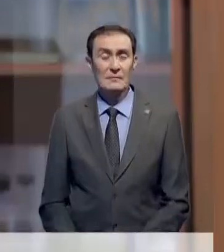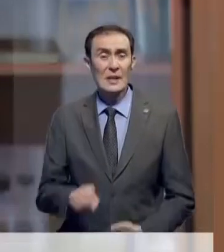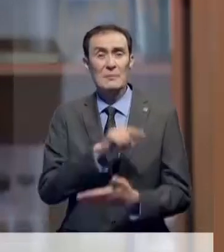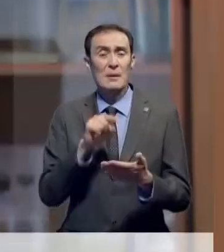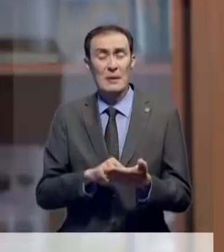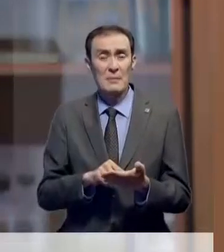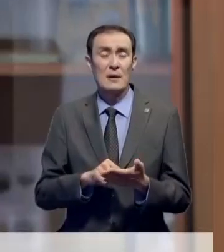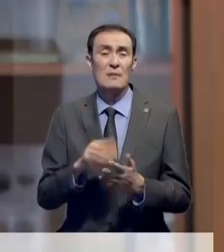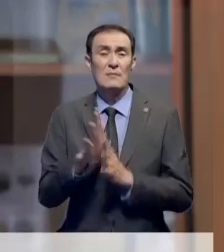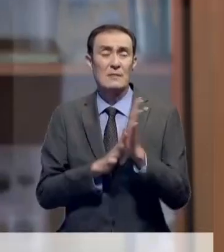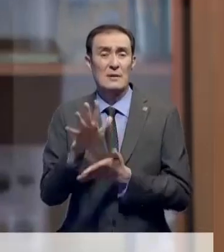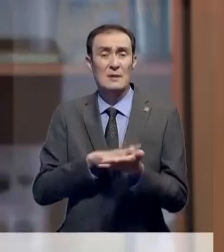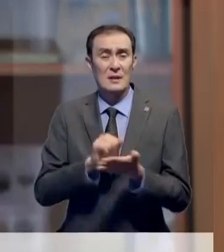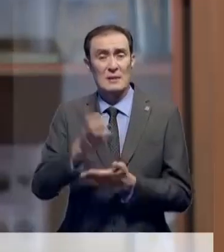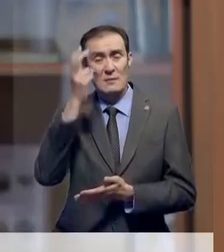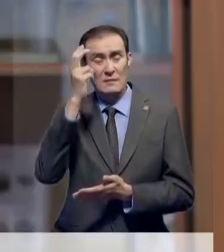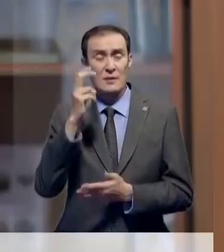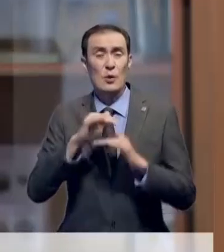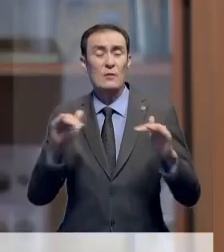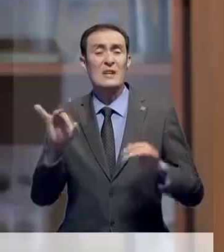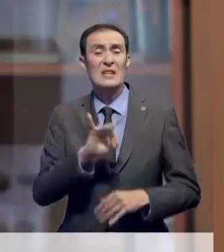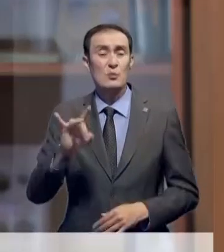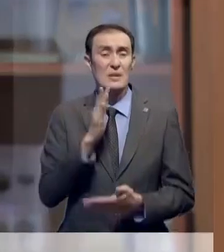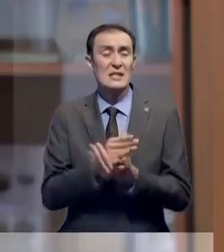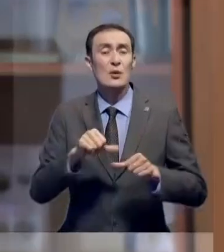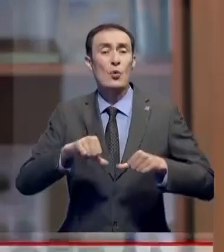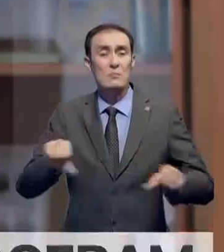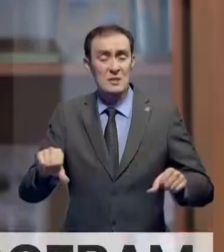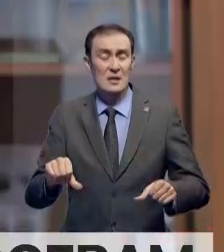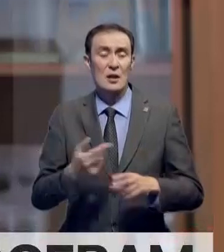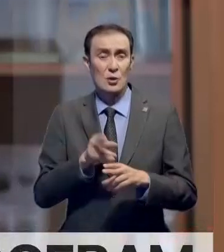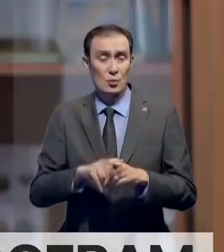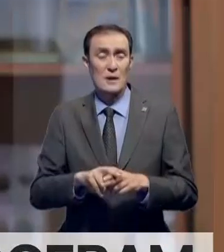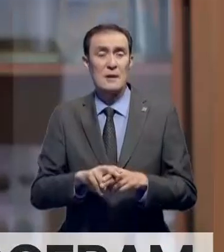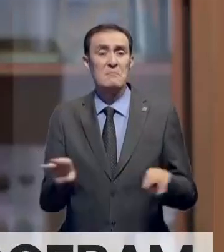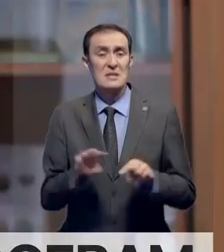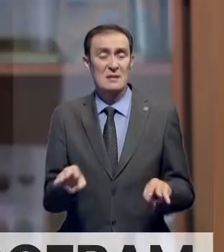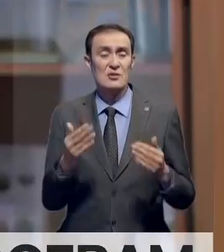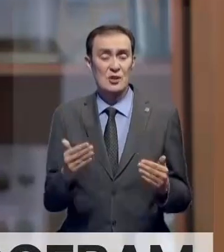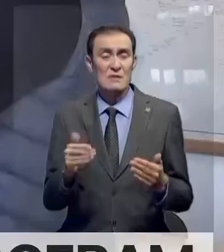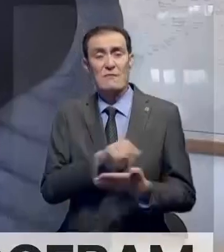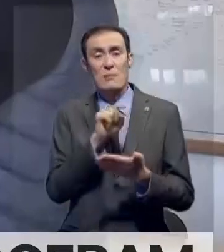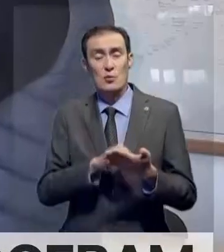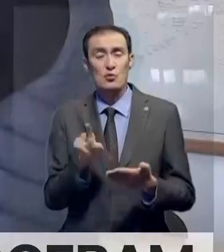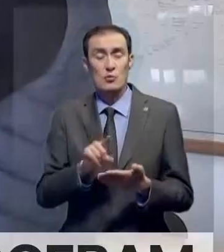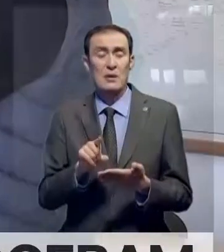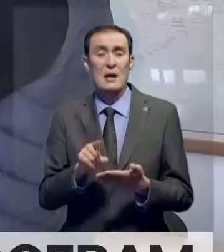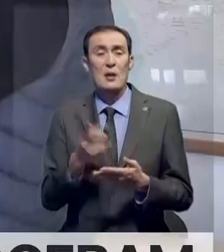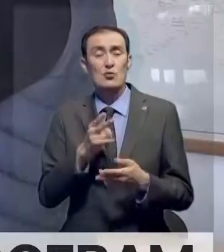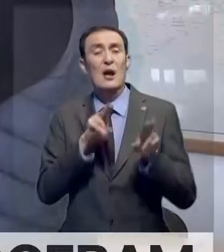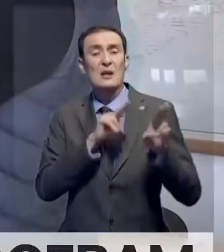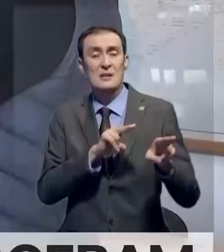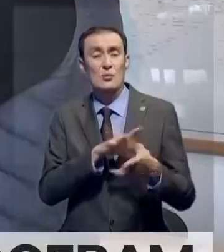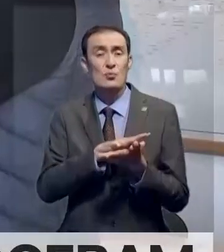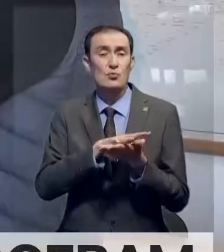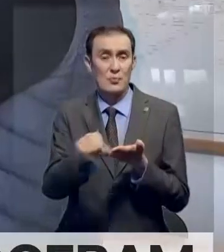Проблема потравы полей сайгаками остается открытой. На уровне республики есть комиссия с участием заинтересованных ведомств. Сейчас рассматривается вопрос контролируемого отстрела